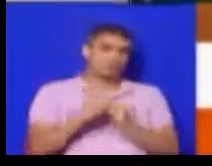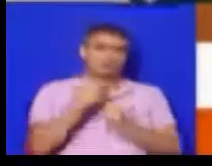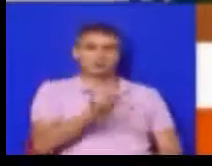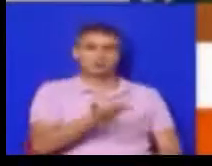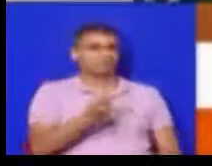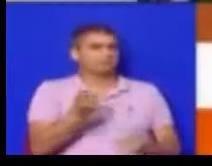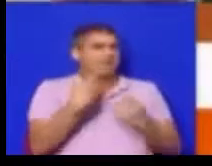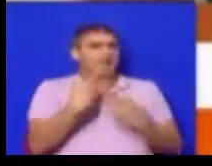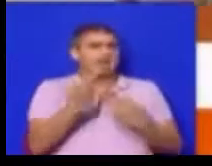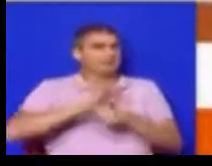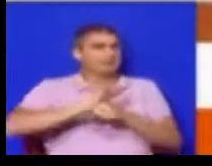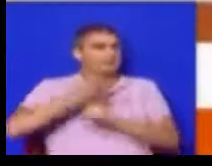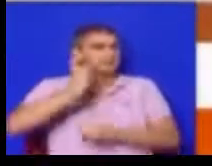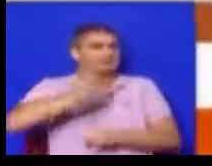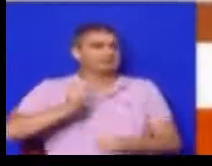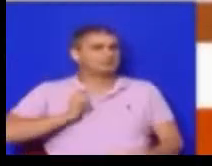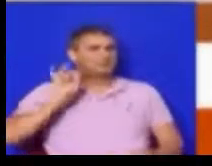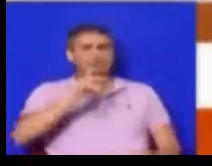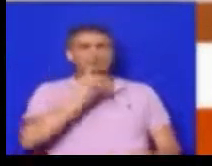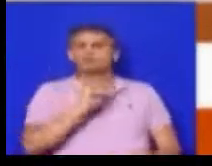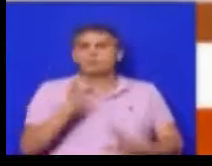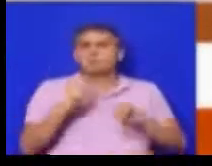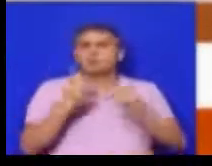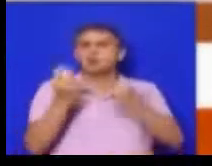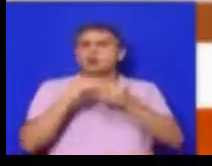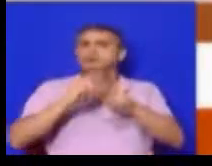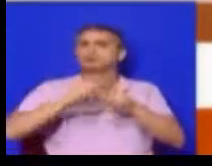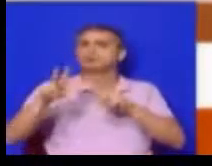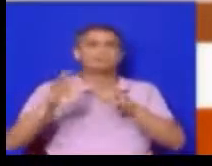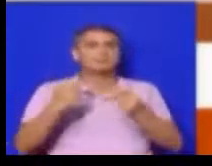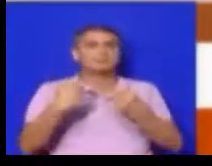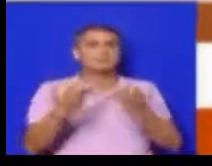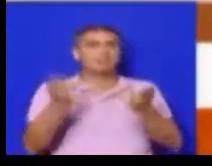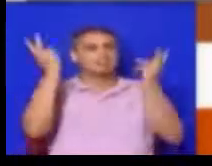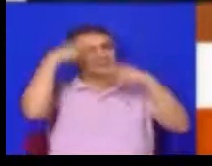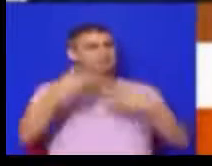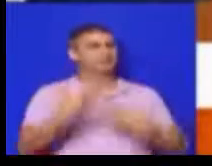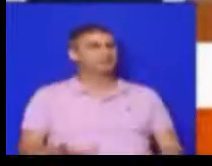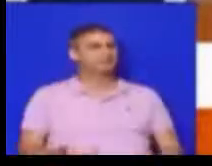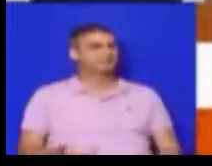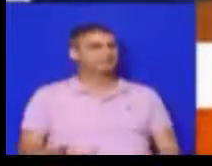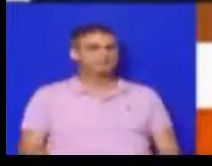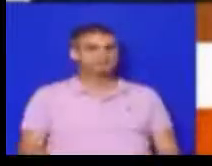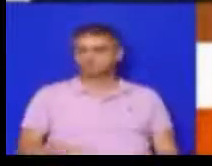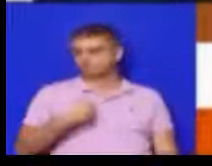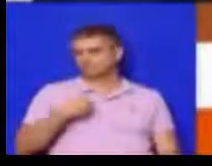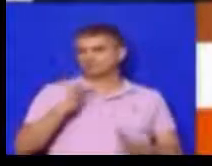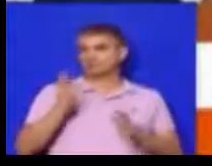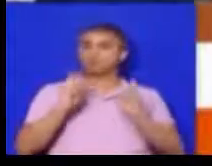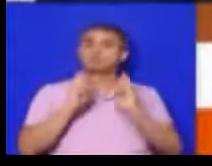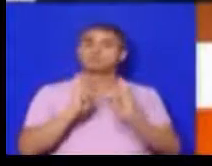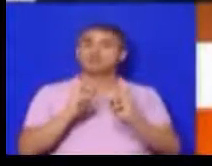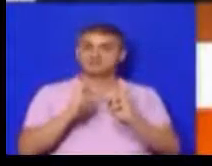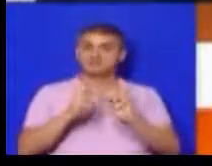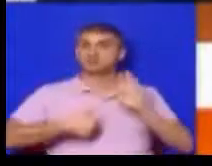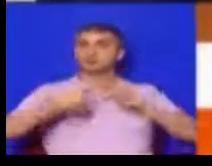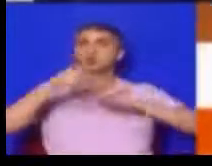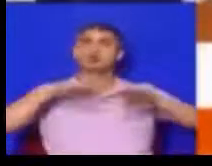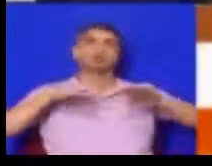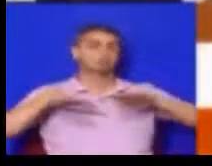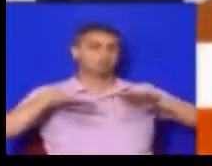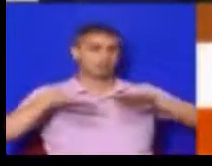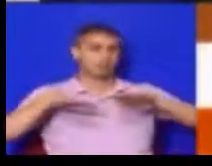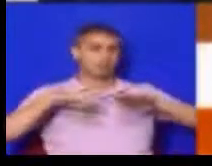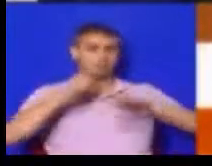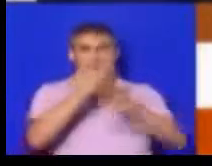בלי סנקציה צבאית על סוריה. מה קורה בעוד 3 חודשים אם אין הסכם כזה? תראי, אני מאוד מקווה שראש הממשלה